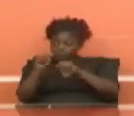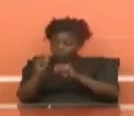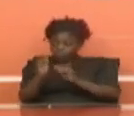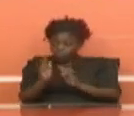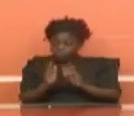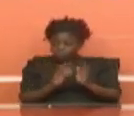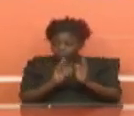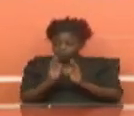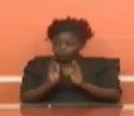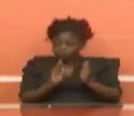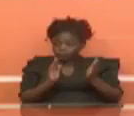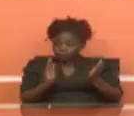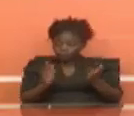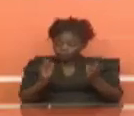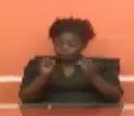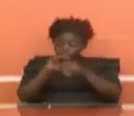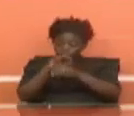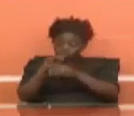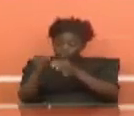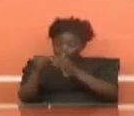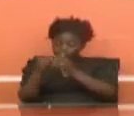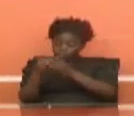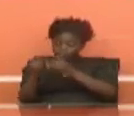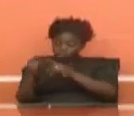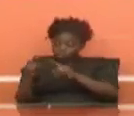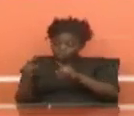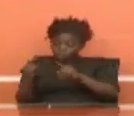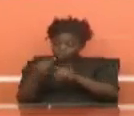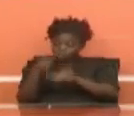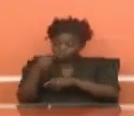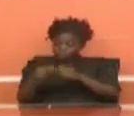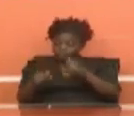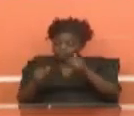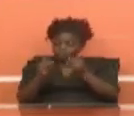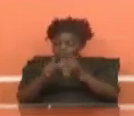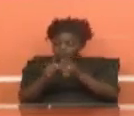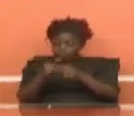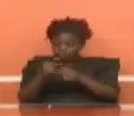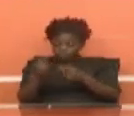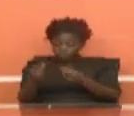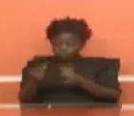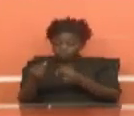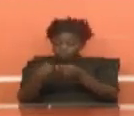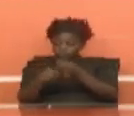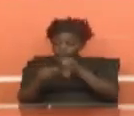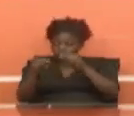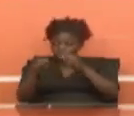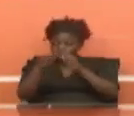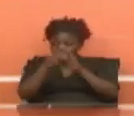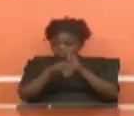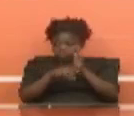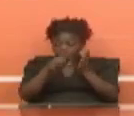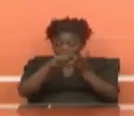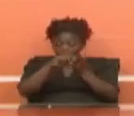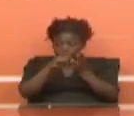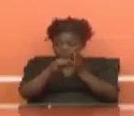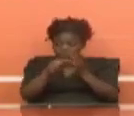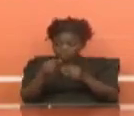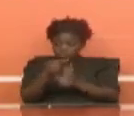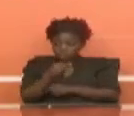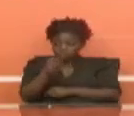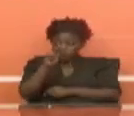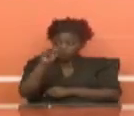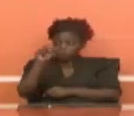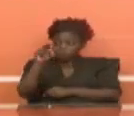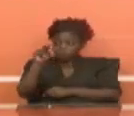okuteekateekawo n'obako akasente k'okolerawo ak'enjawulo kwako kojja mu dduuka. Olwaliro mu pulogulaamu yaffe ey'ensigo ennima eno gye tuyita urban